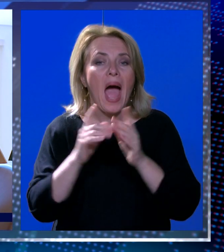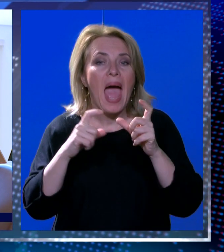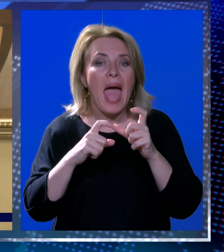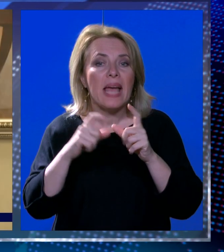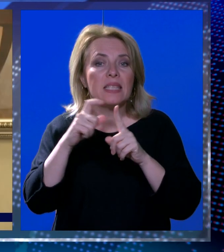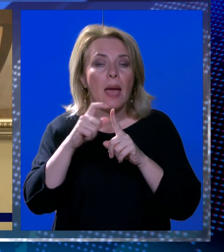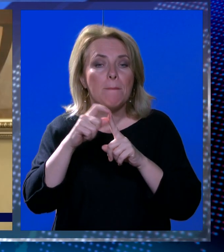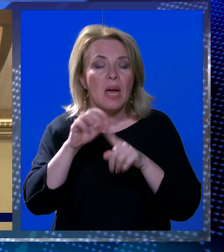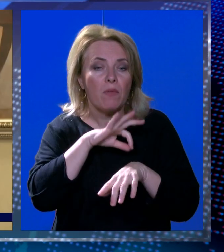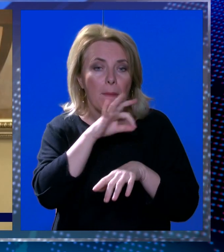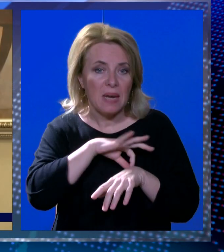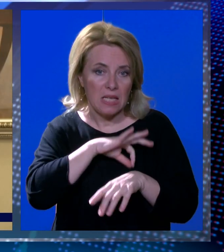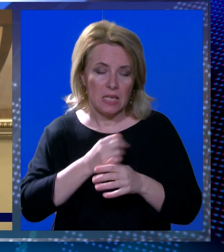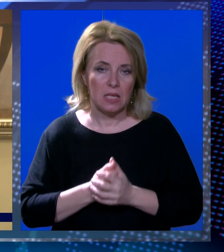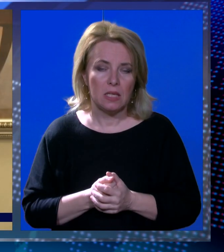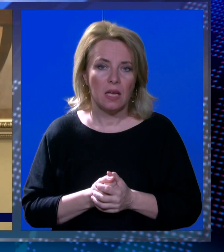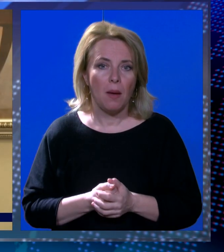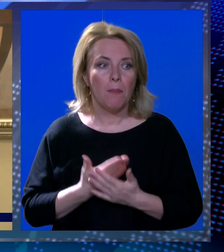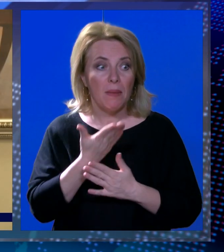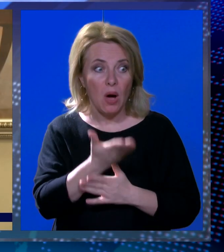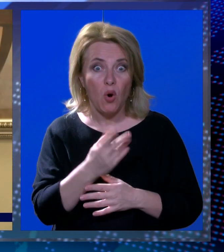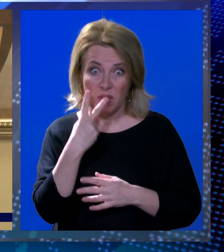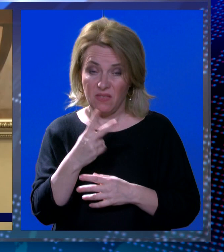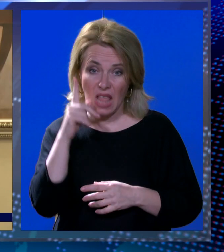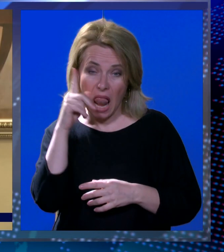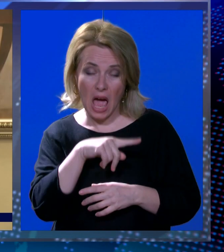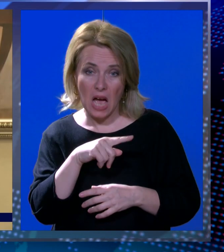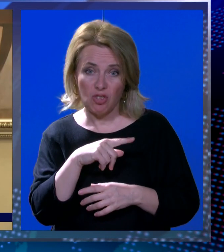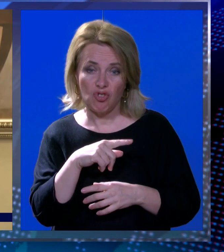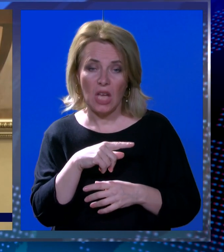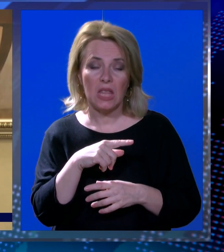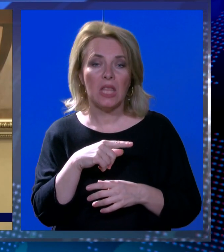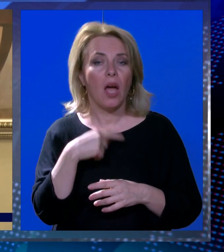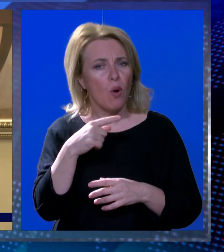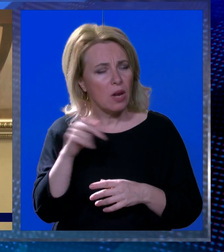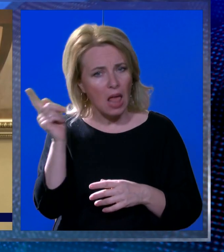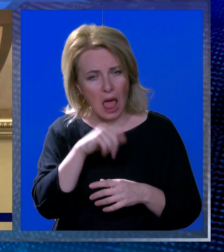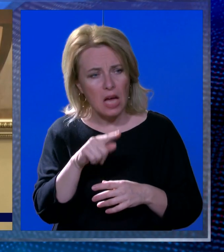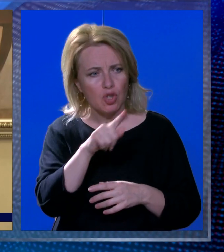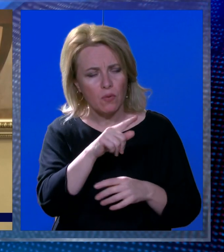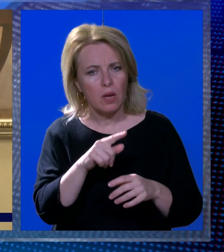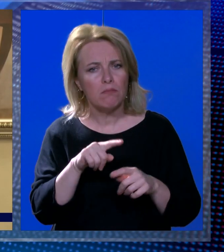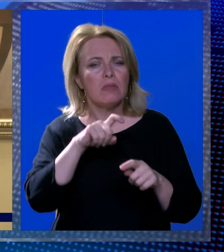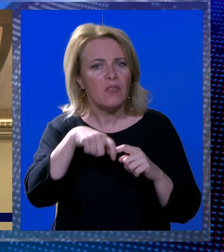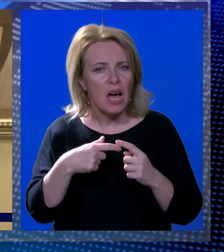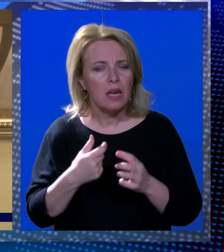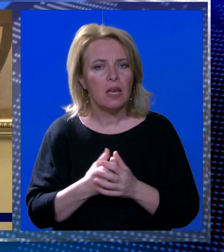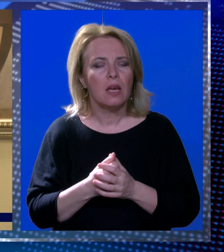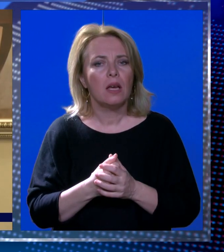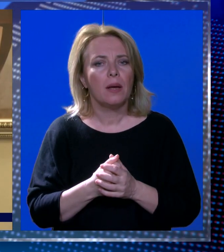čelnice. Po ovom se vidi da lažete, iznosite neistine o samom